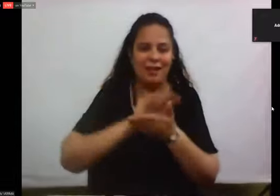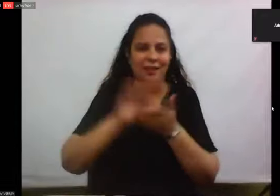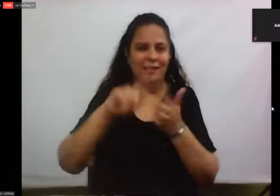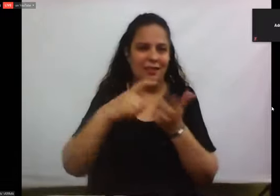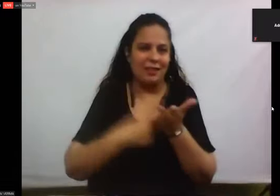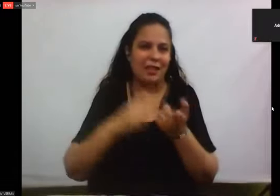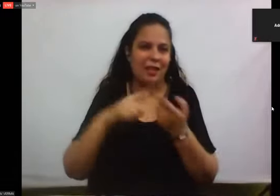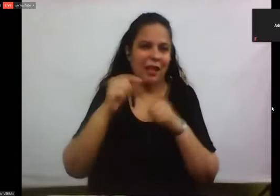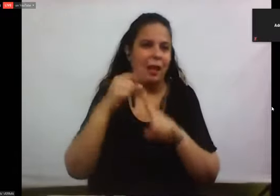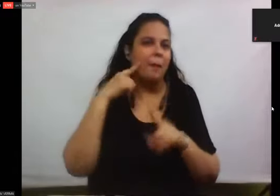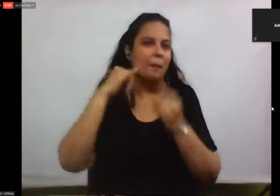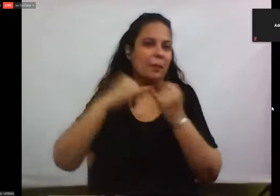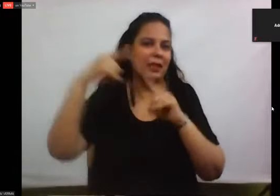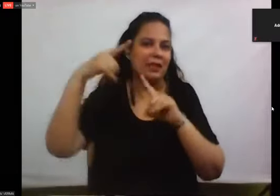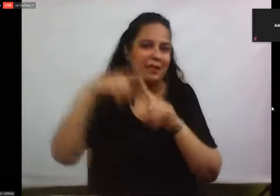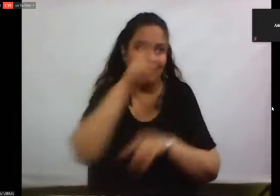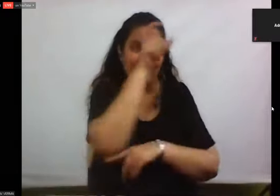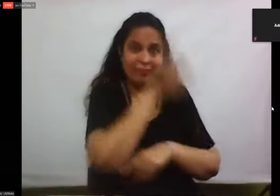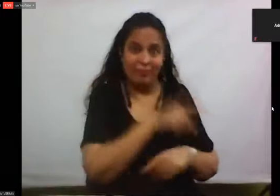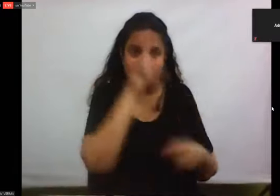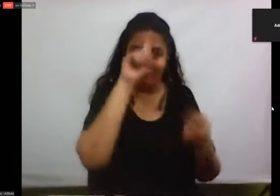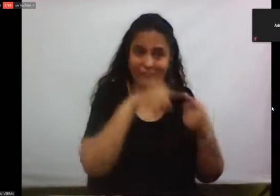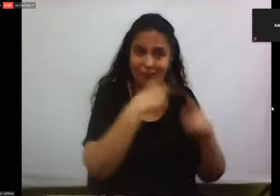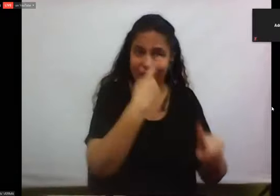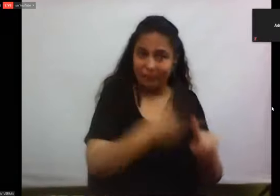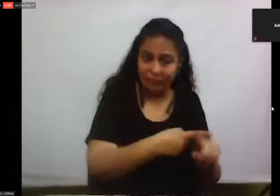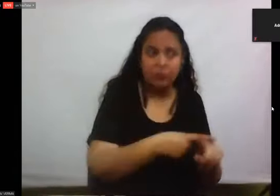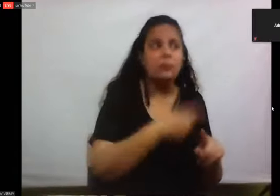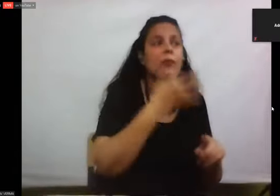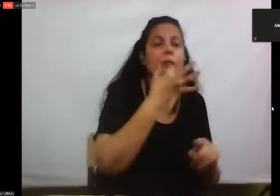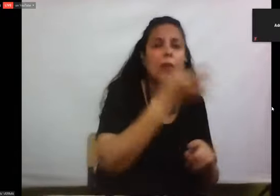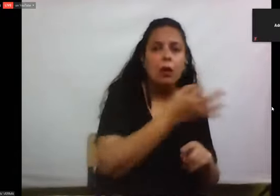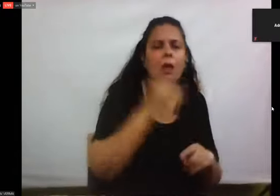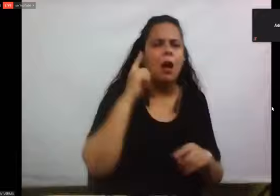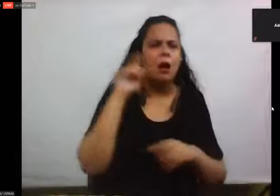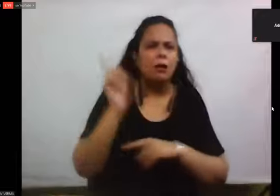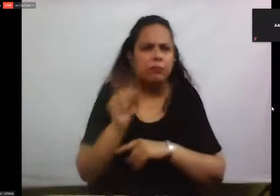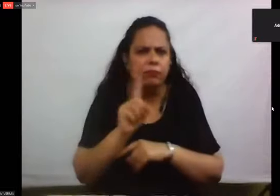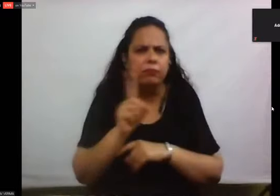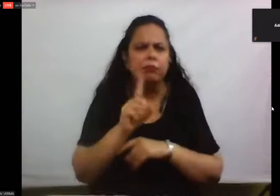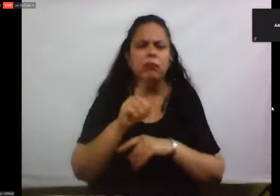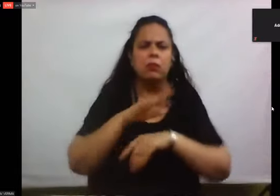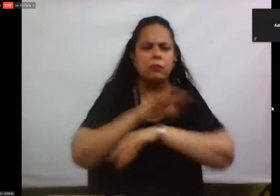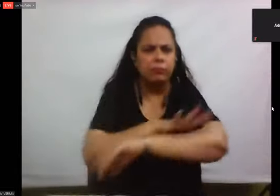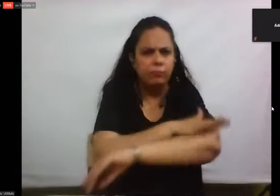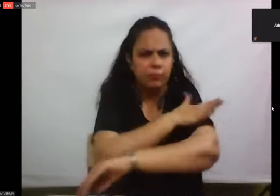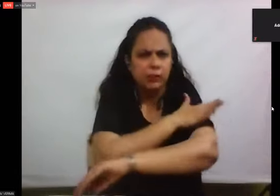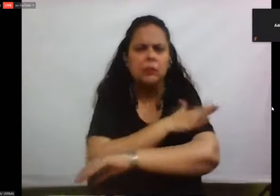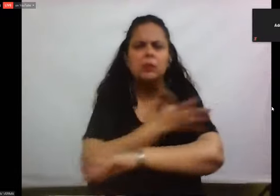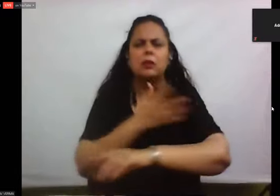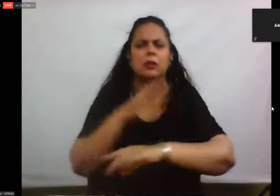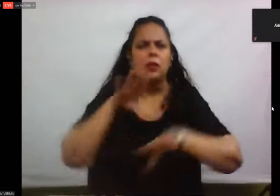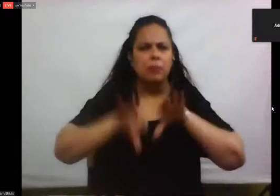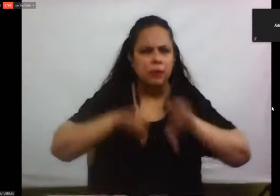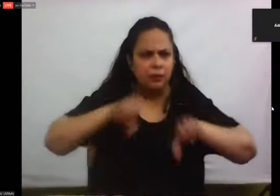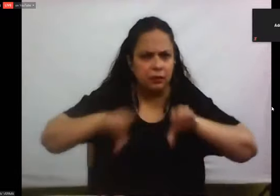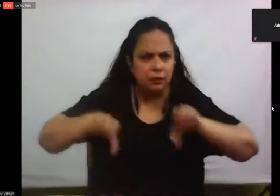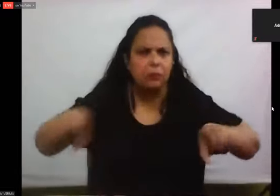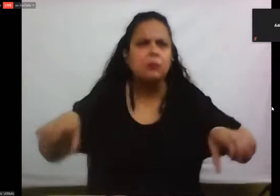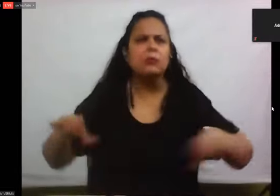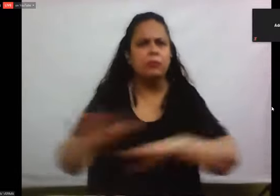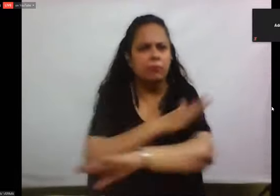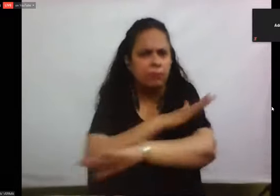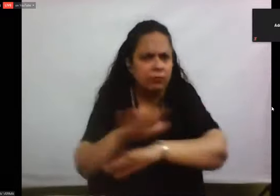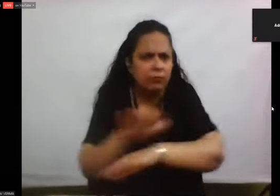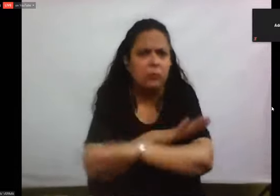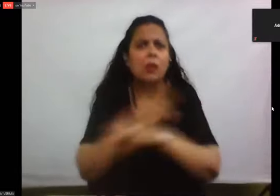का सेंसरी इनपुट से अच्छा होता है, या वाइब्रेशन से या प्रेशर से, तो बच्चे काम डाउन कर जाते हैं. तो यही